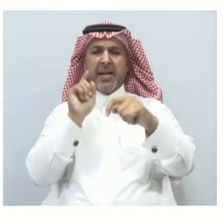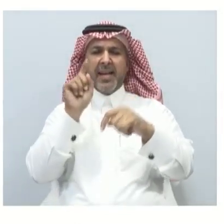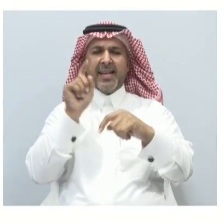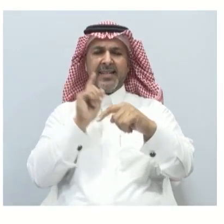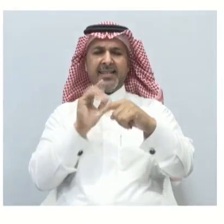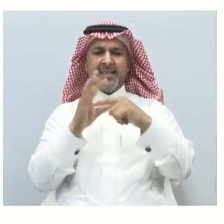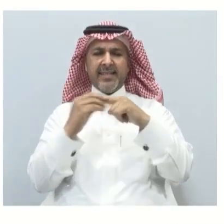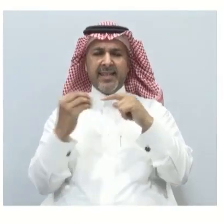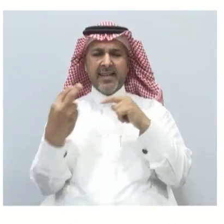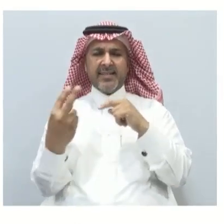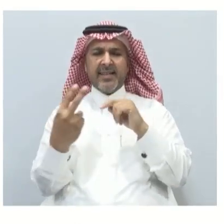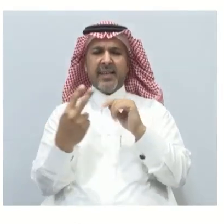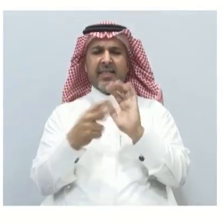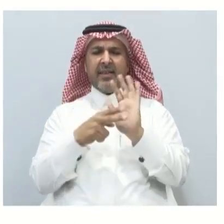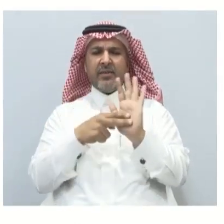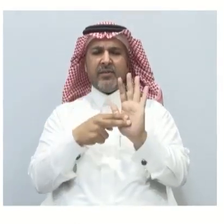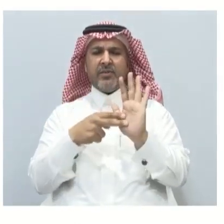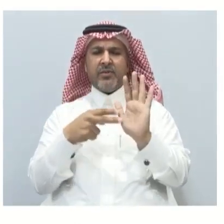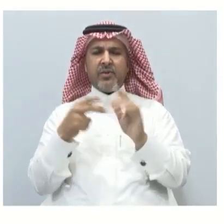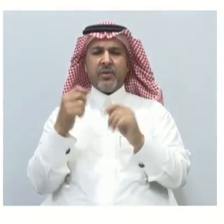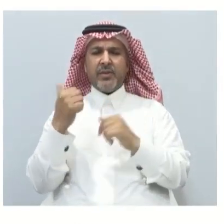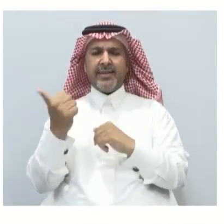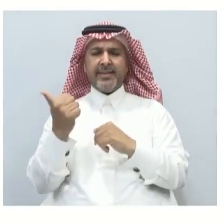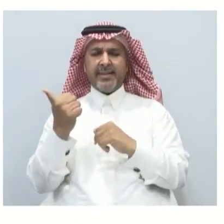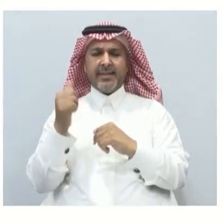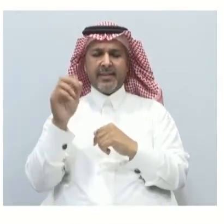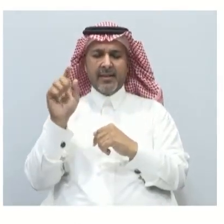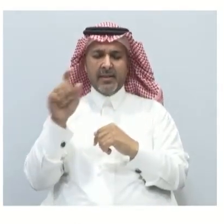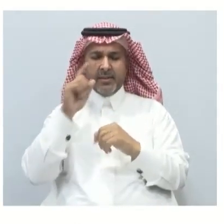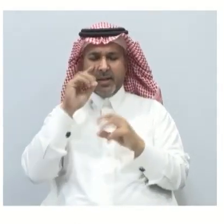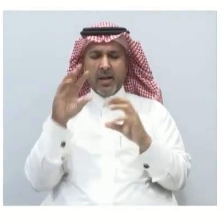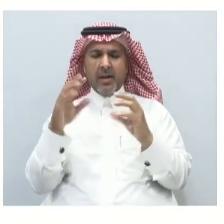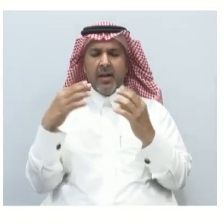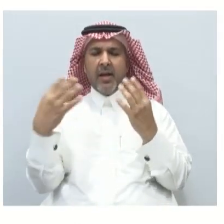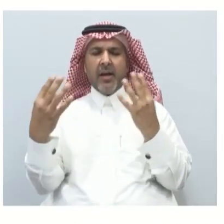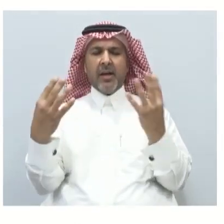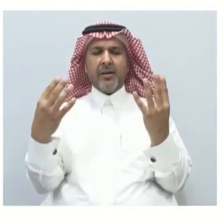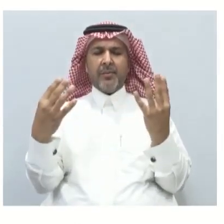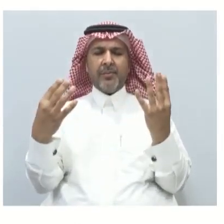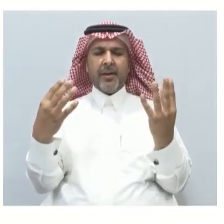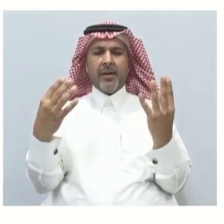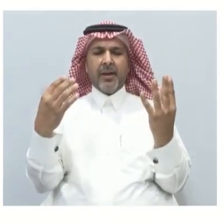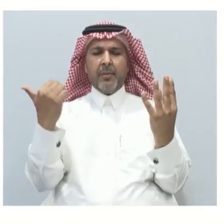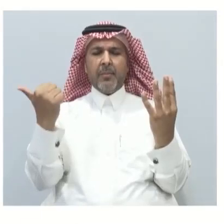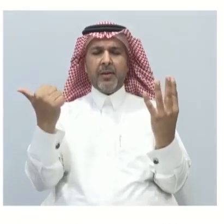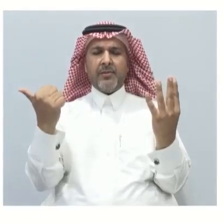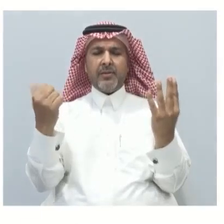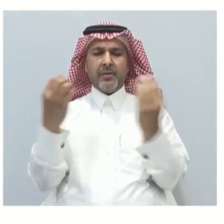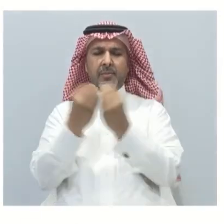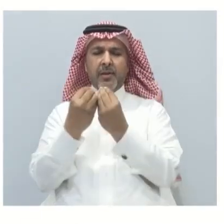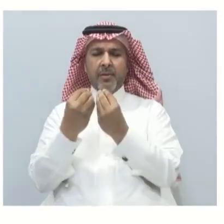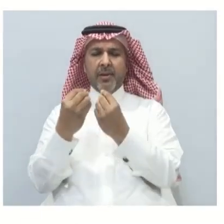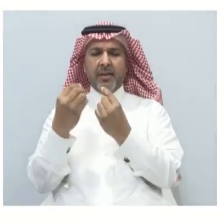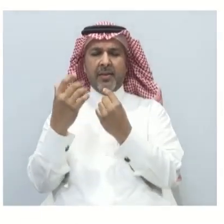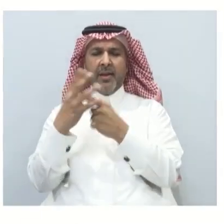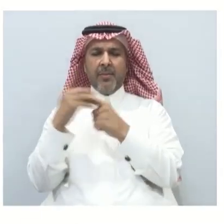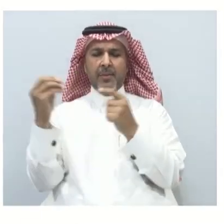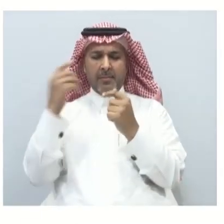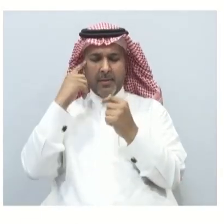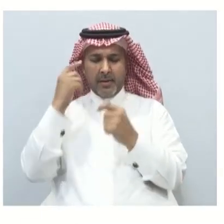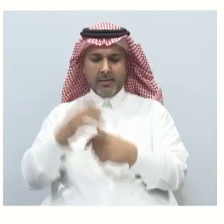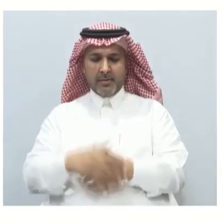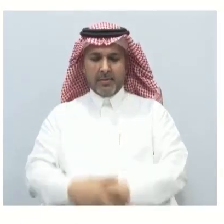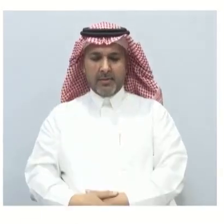ناقص 2 تساوي 6 اكس انقل الارب اكس عادل الطرف الثاني الحين يعني صار حل معادله بسيطه